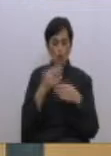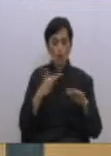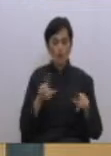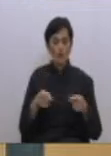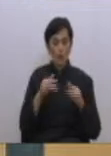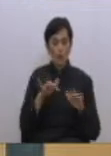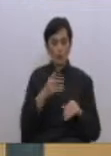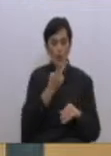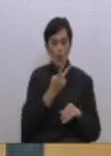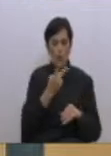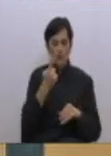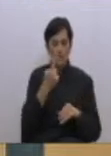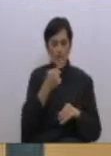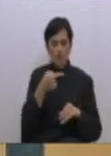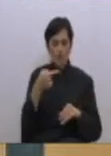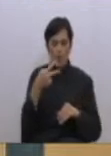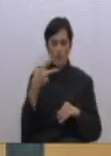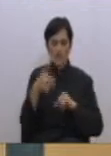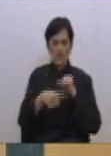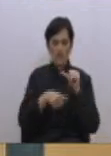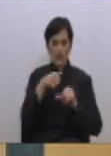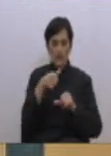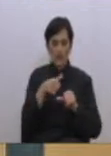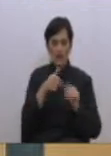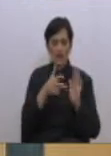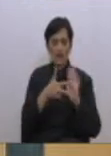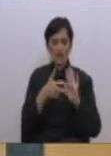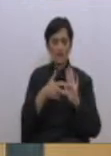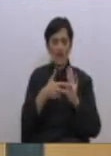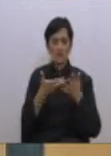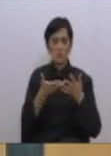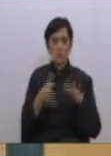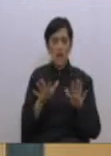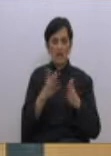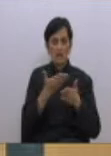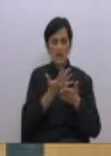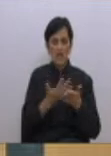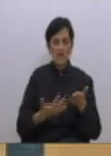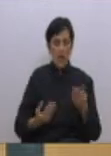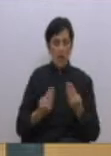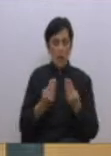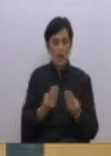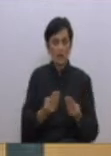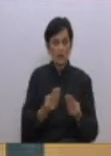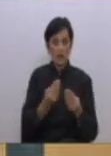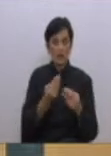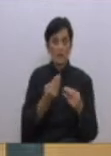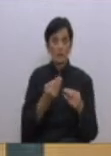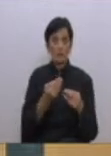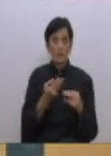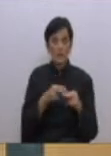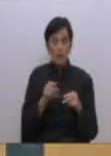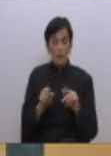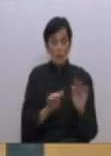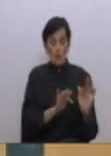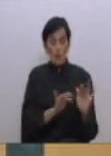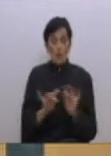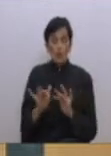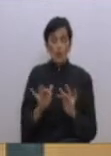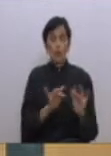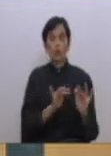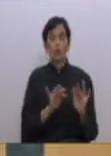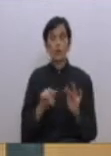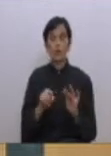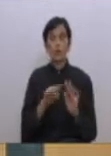ხორციელდება 2021-23 წლებში გაცემულ 800 მეტ რეკომენდაციაზე. Აღნიშნულ პროცესს